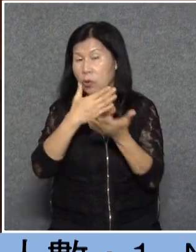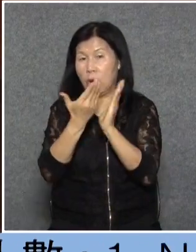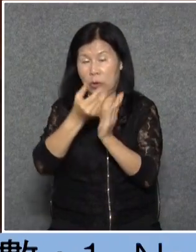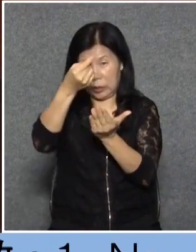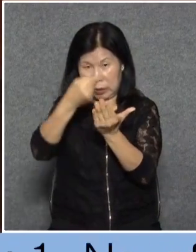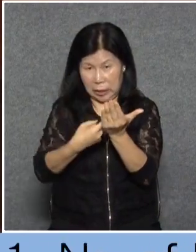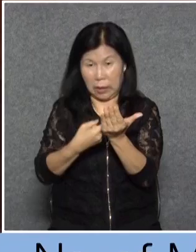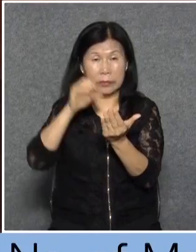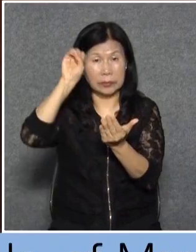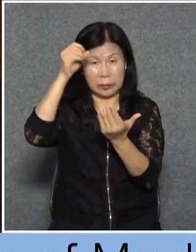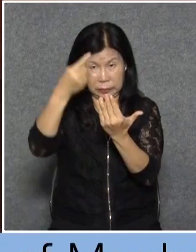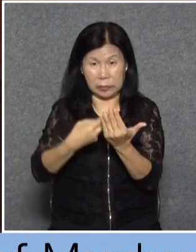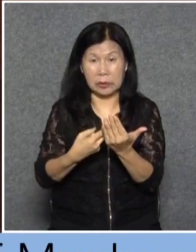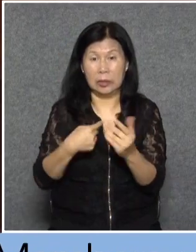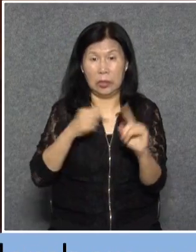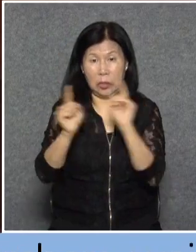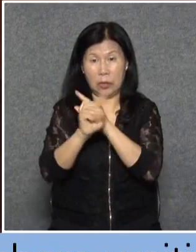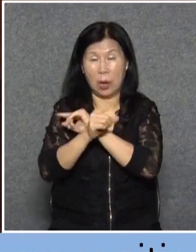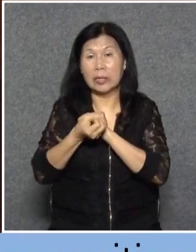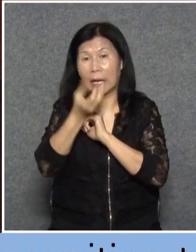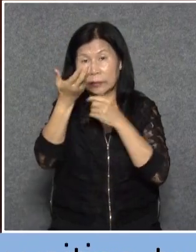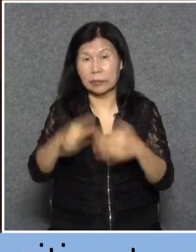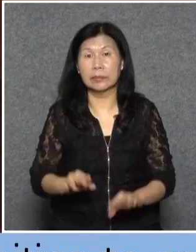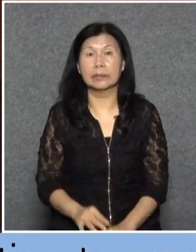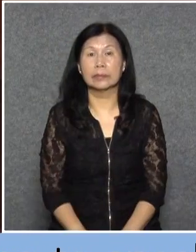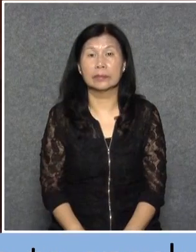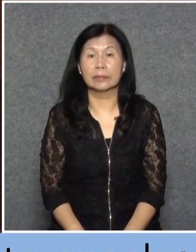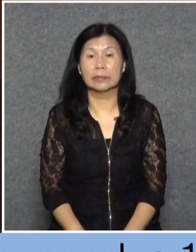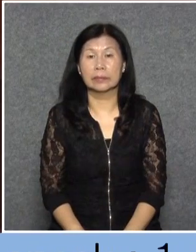見，咁佢啊代我哋提出啦，等於啊，